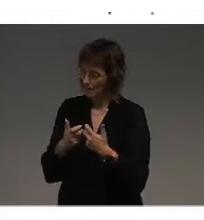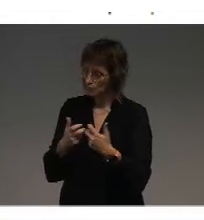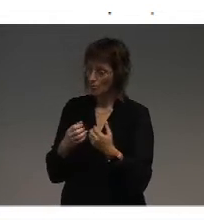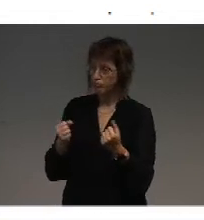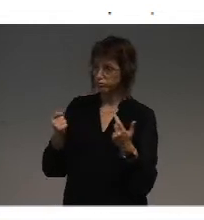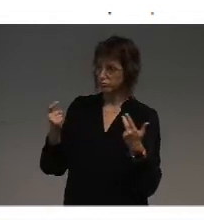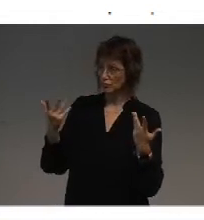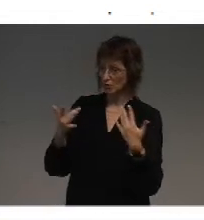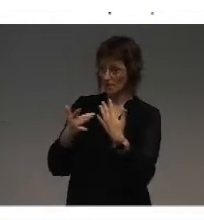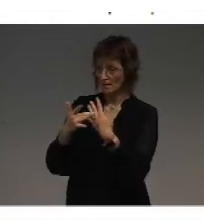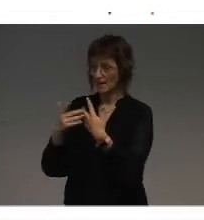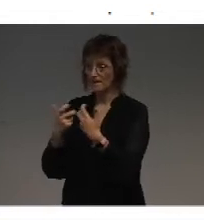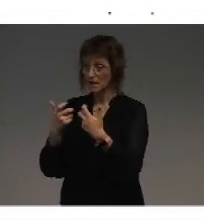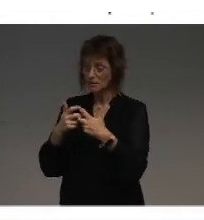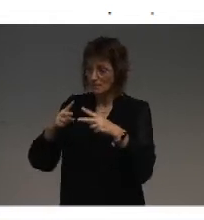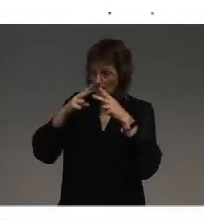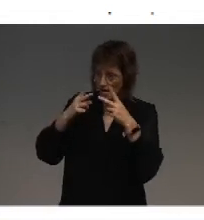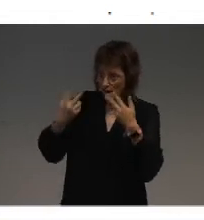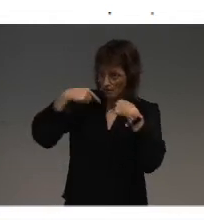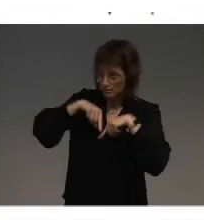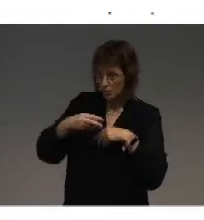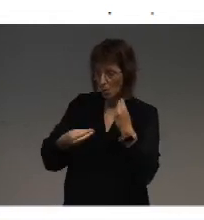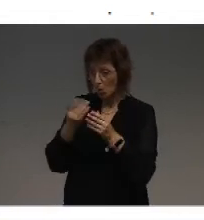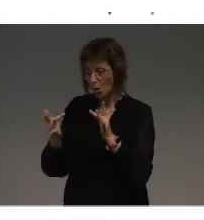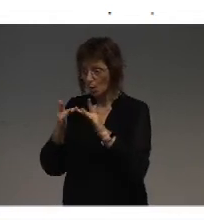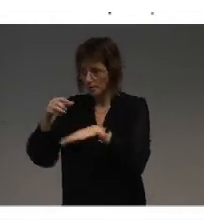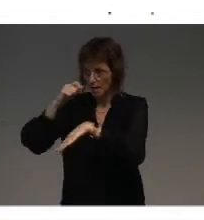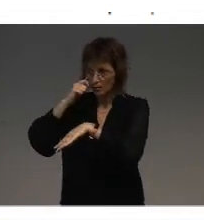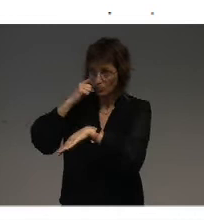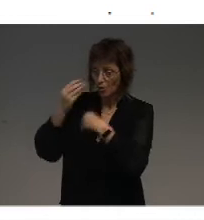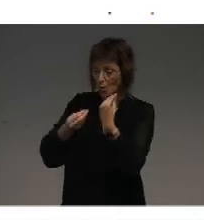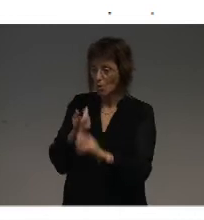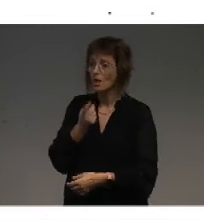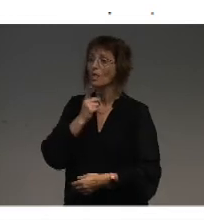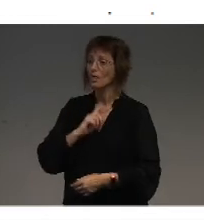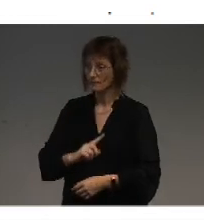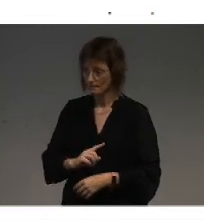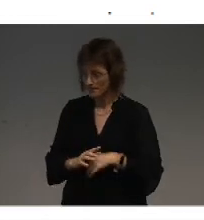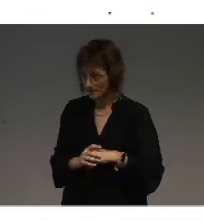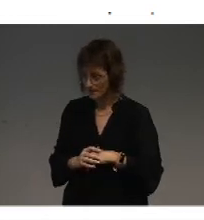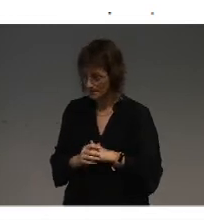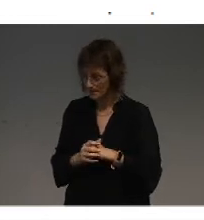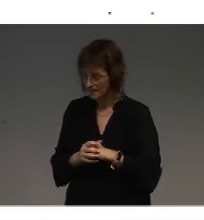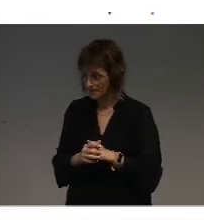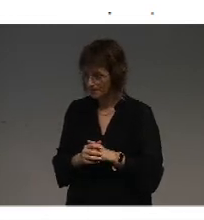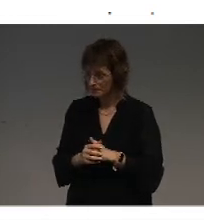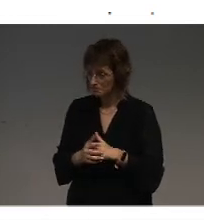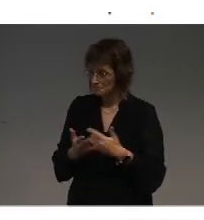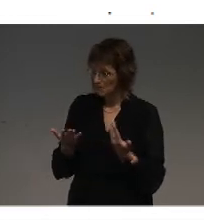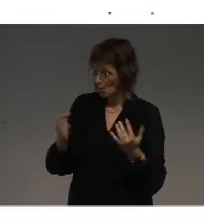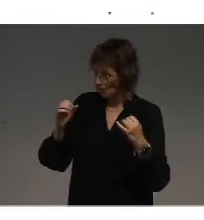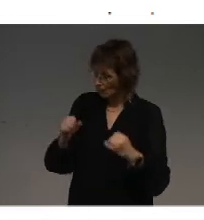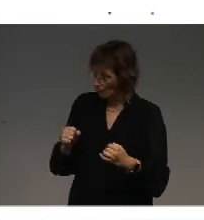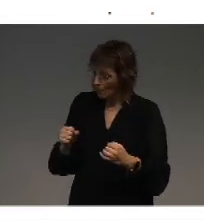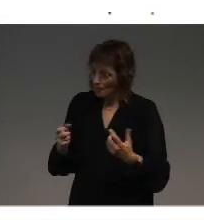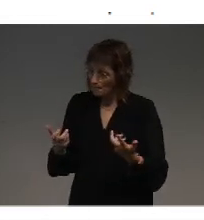on peut être exposé par inhalation, par contact cutané ou par ingestion. Et puis, ça peut concerner, donc, ce que je disais tout à l'heure, un certain